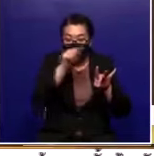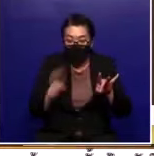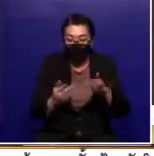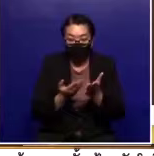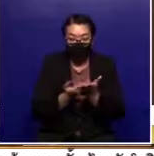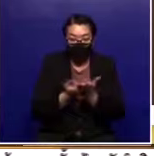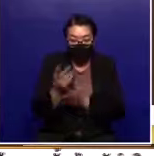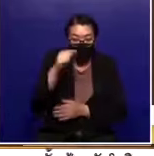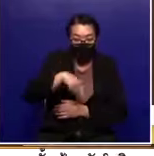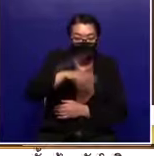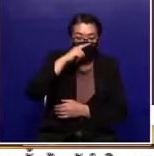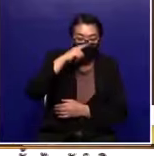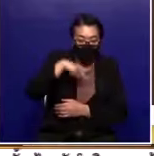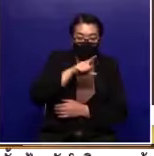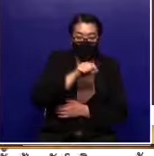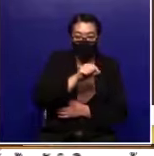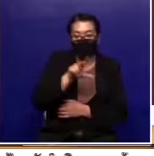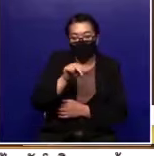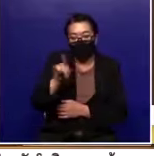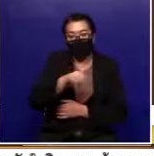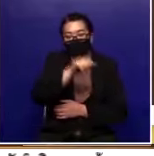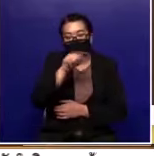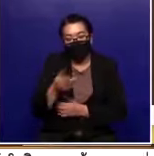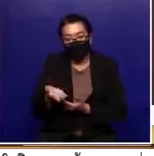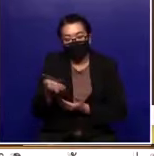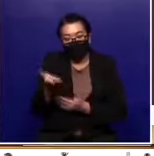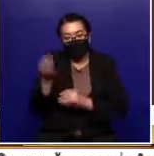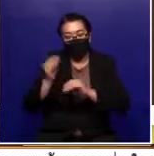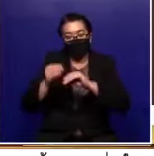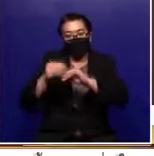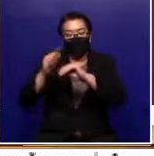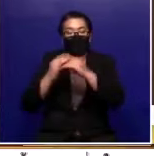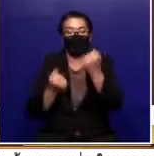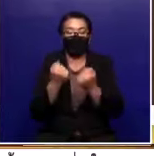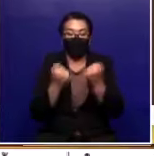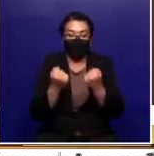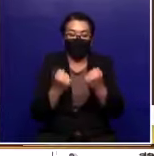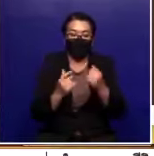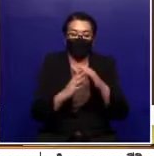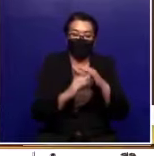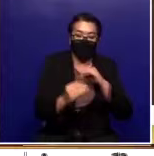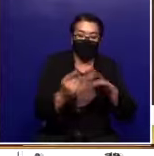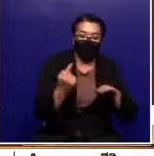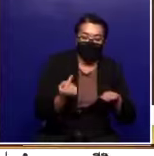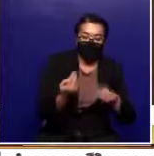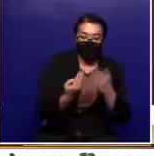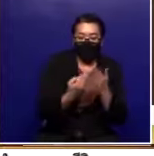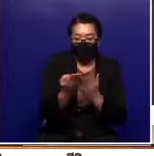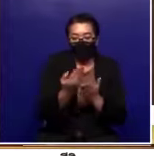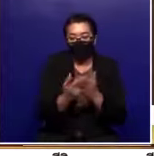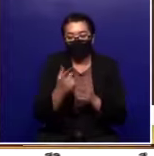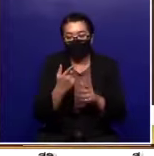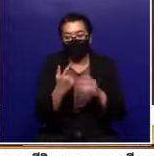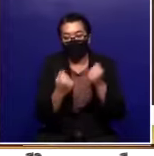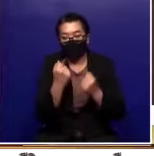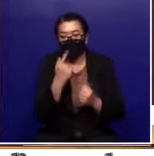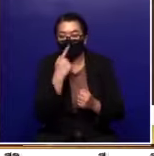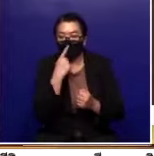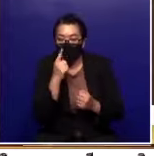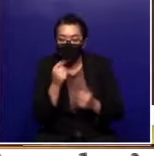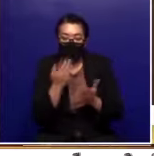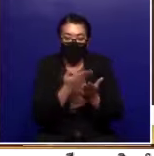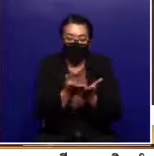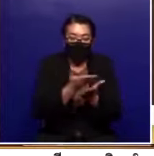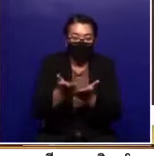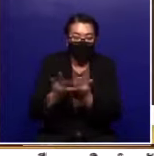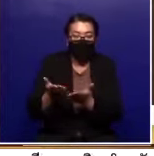เทศตั้ง 20-30 ค่อยๆทยอยเพิ่มไปเรื่อยๆซื้อรถฮัมวี่ก็ซื้อเป็นยี่ห้อไทยลูกยี่ห้อโตโยต้าอะไรกันที่มันคล้ายๆกันเนี่ย